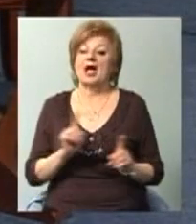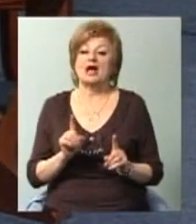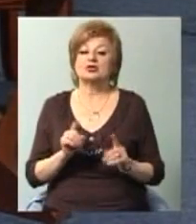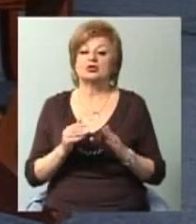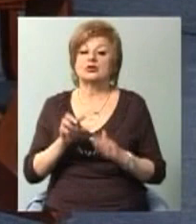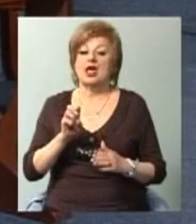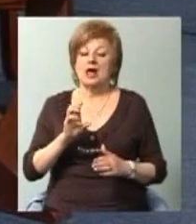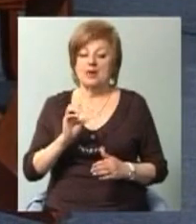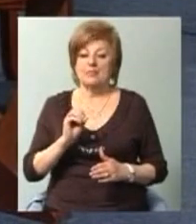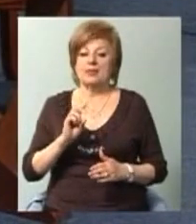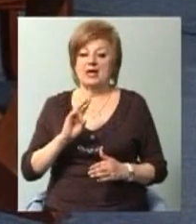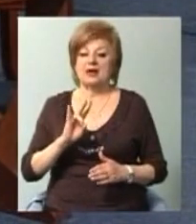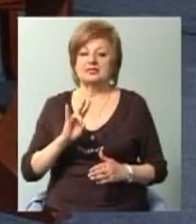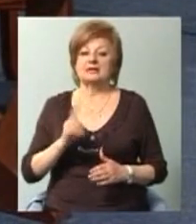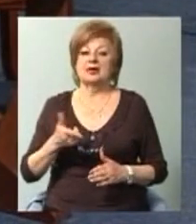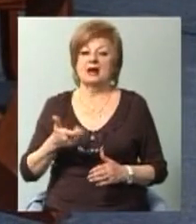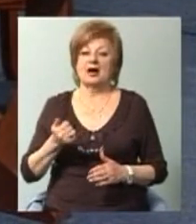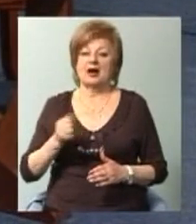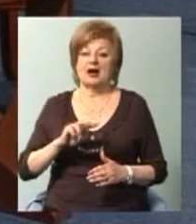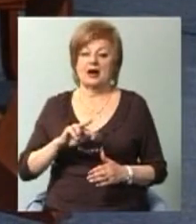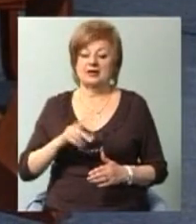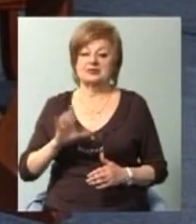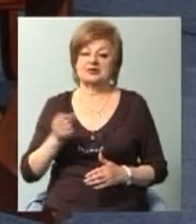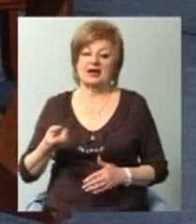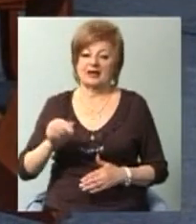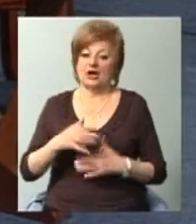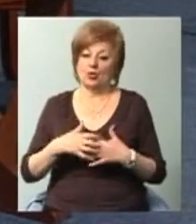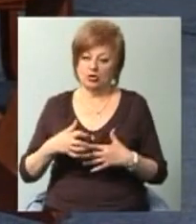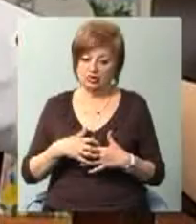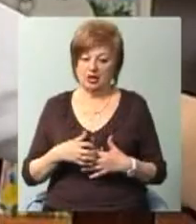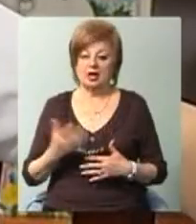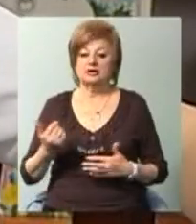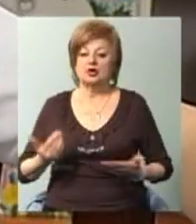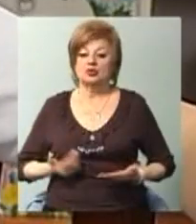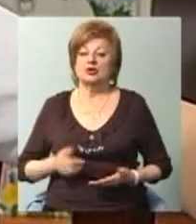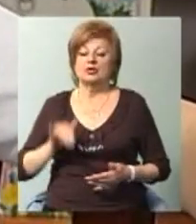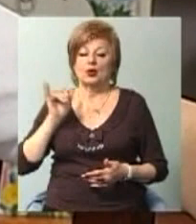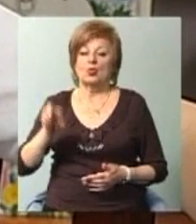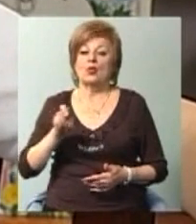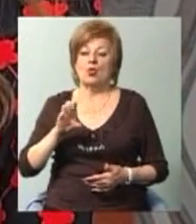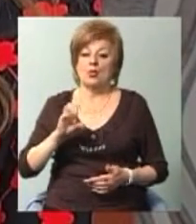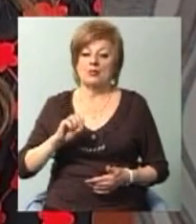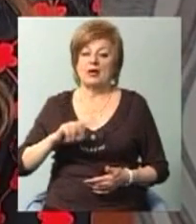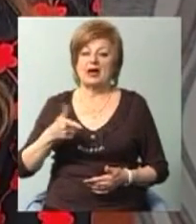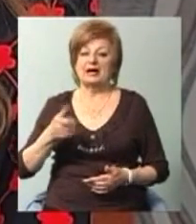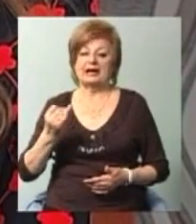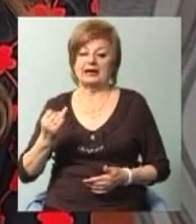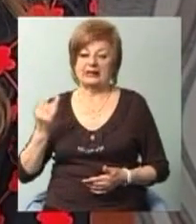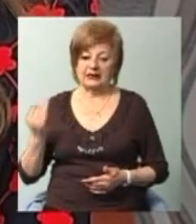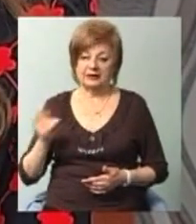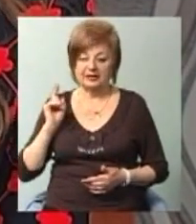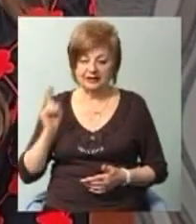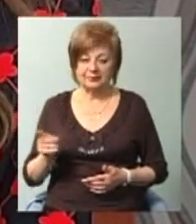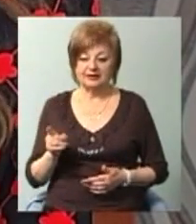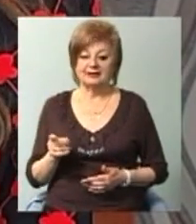про бенгальську кішку, якщо ти вже згадав про неї? Тому що вона живе у Бельгії. Так, у